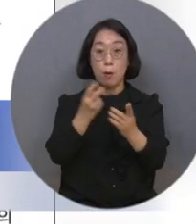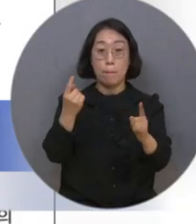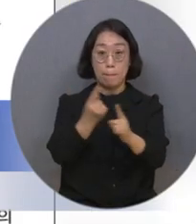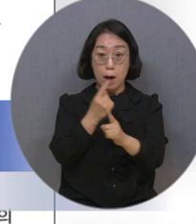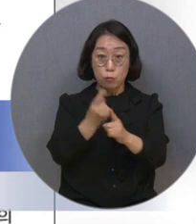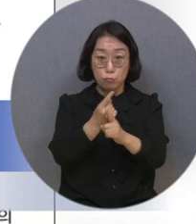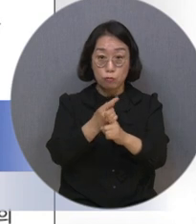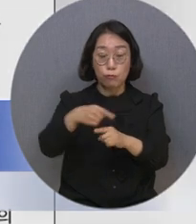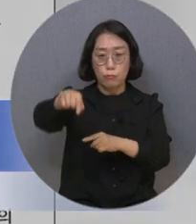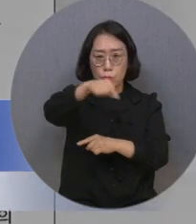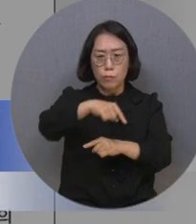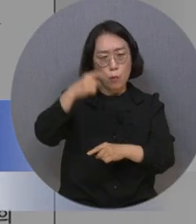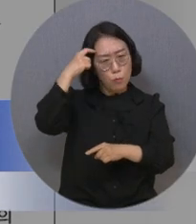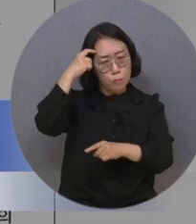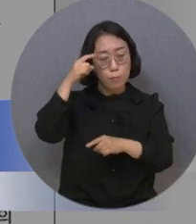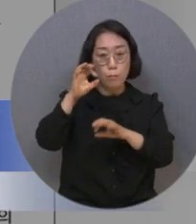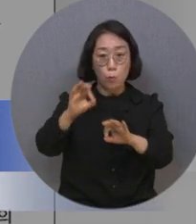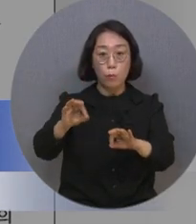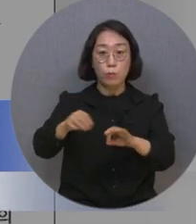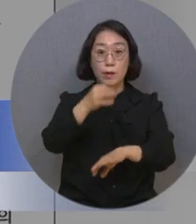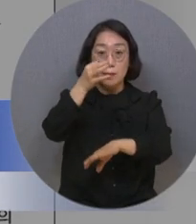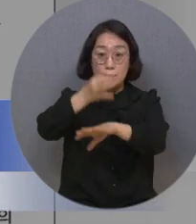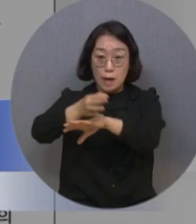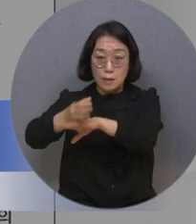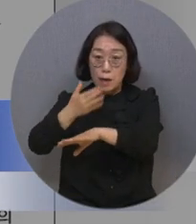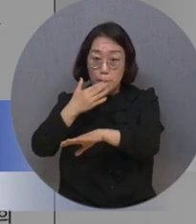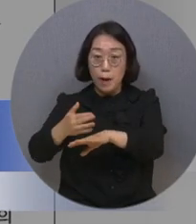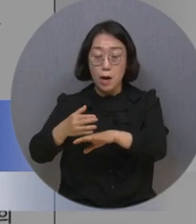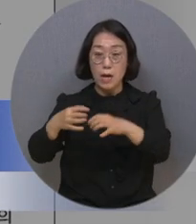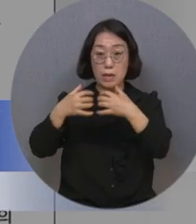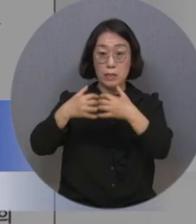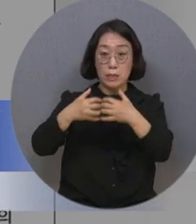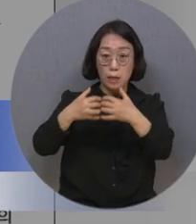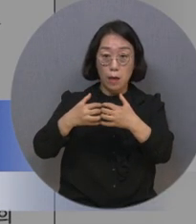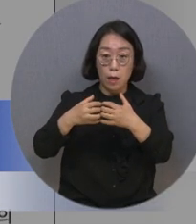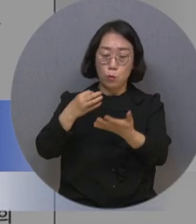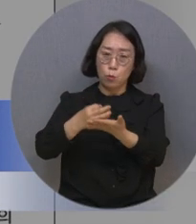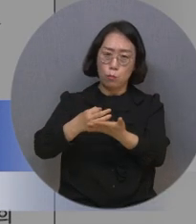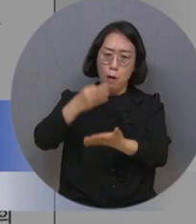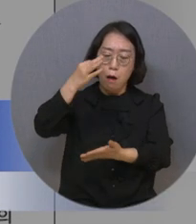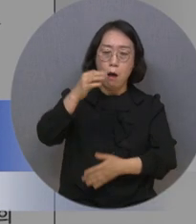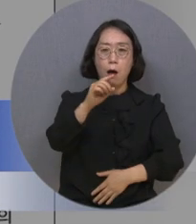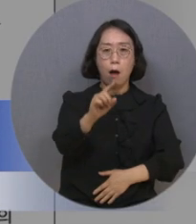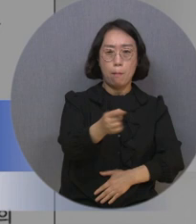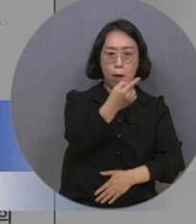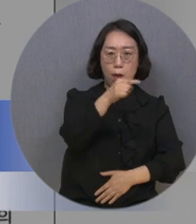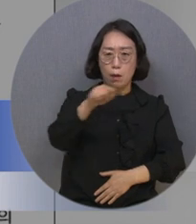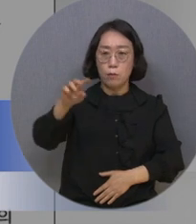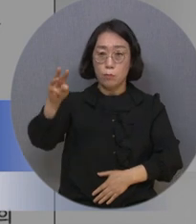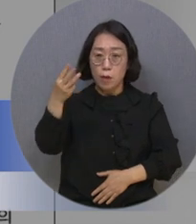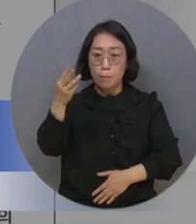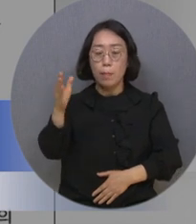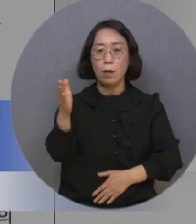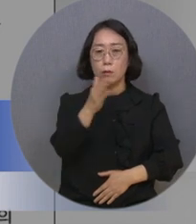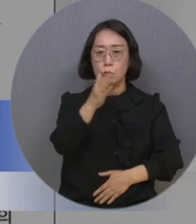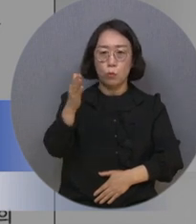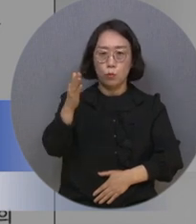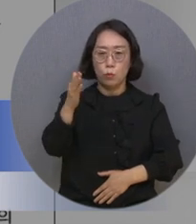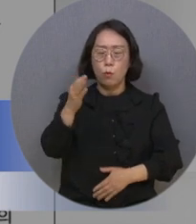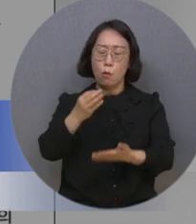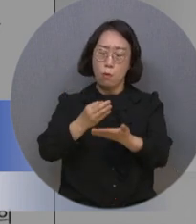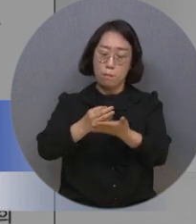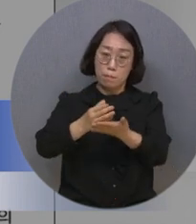솔루션에 따르면이 시중에서 판매되고 있는 동력 보조 장치의 가격이 적게는 100만원에서 많게는